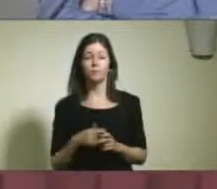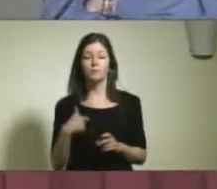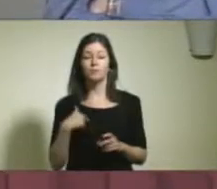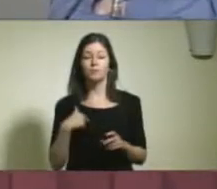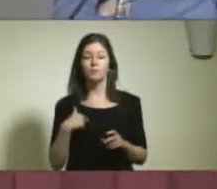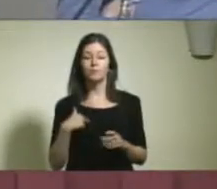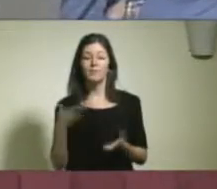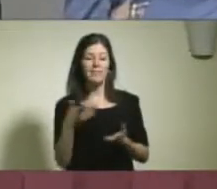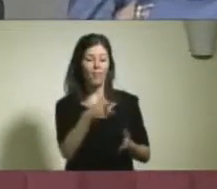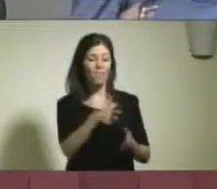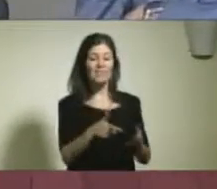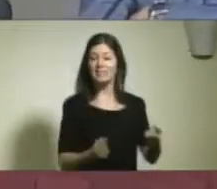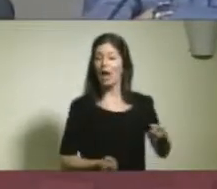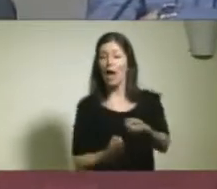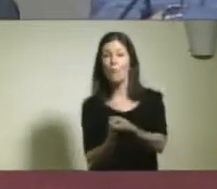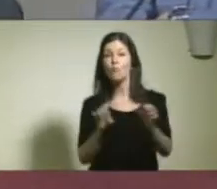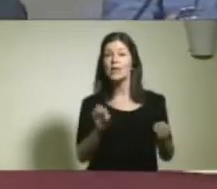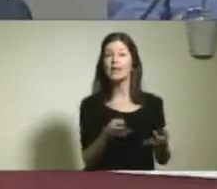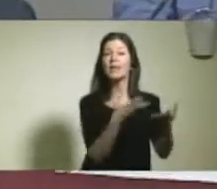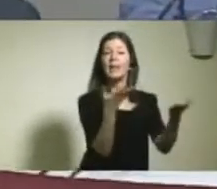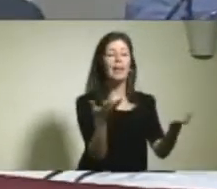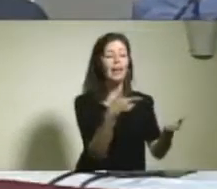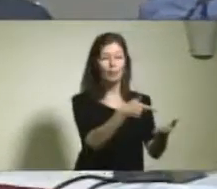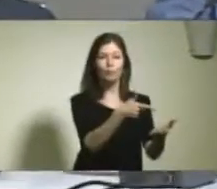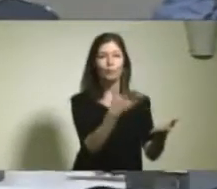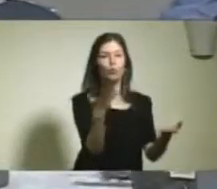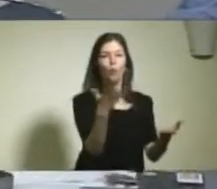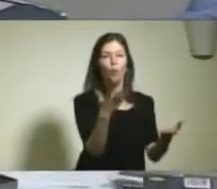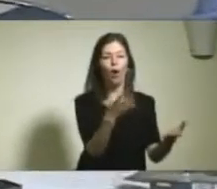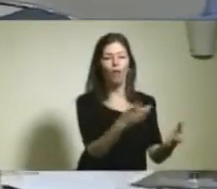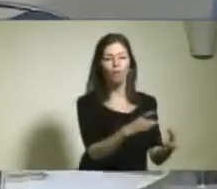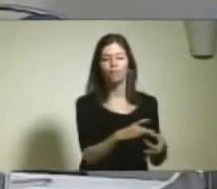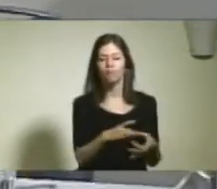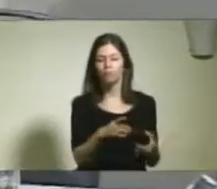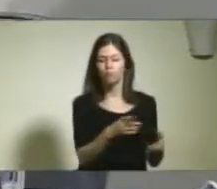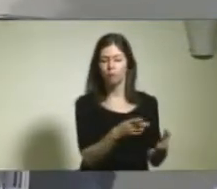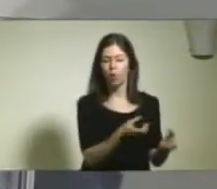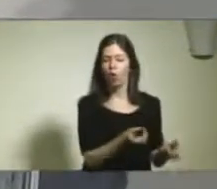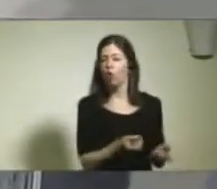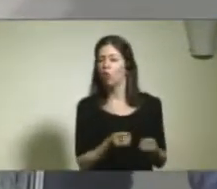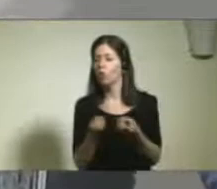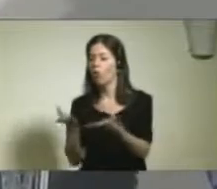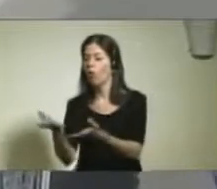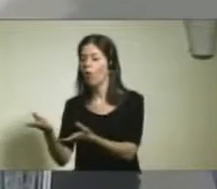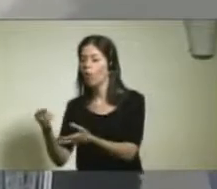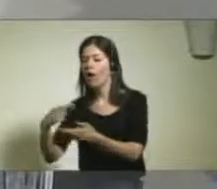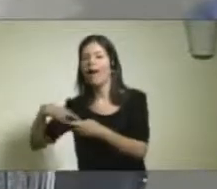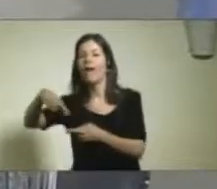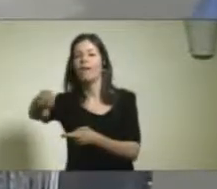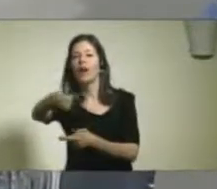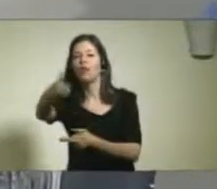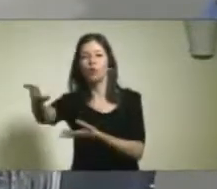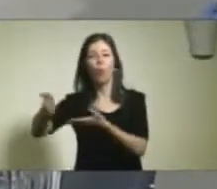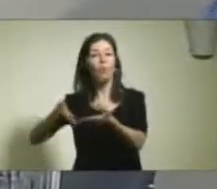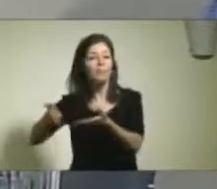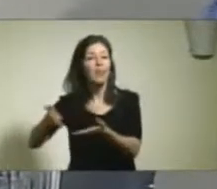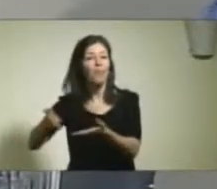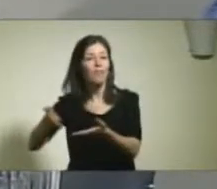là, c'est une mise en relation avec les services concernés. Donc, ce n'est pas nos